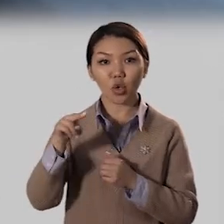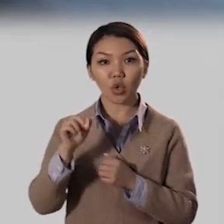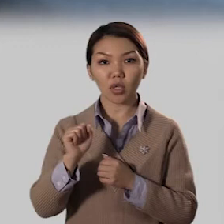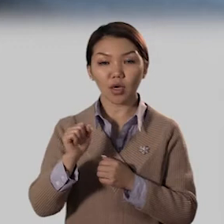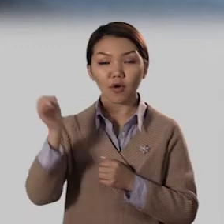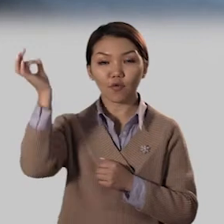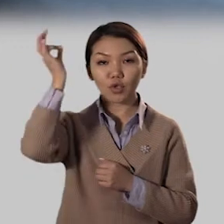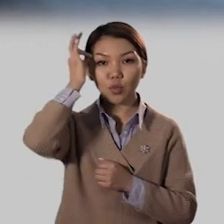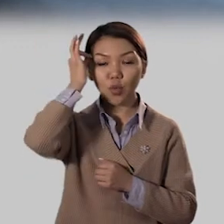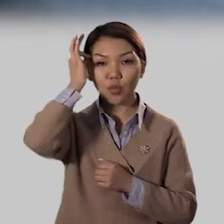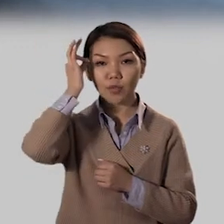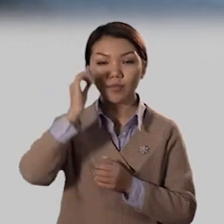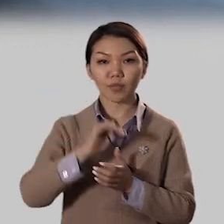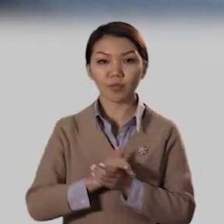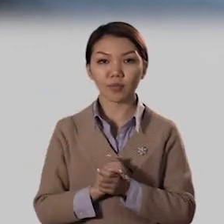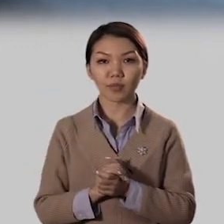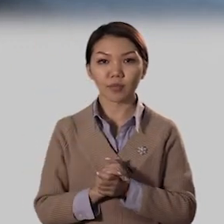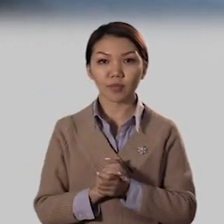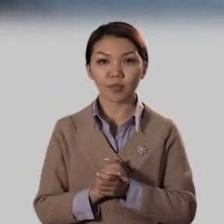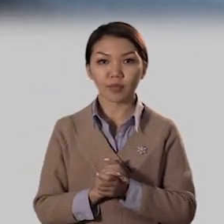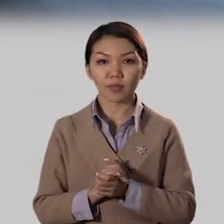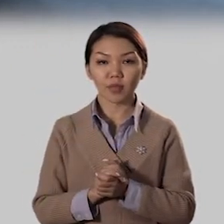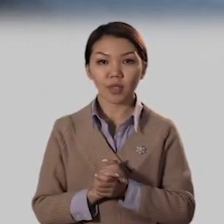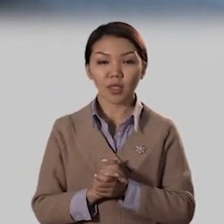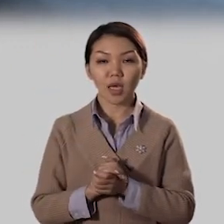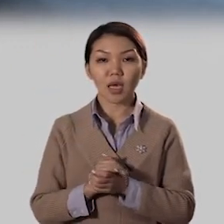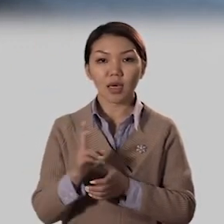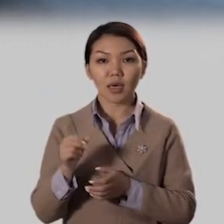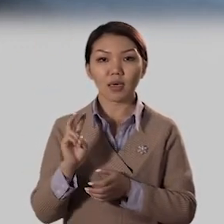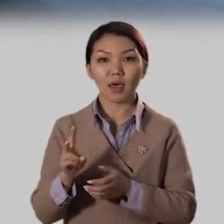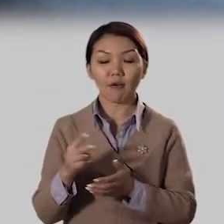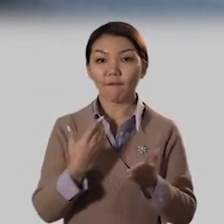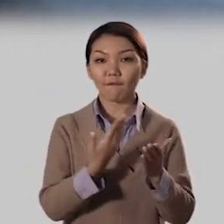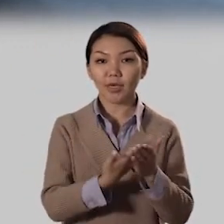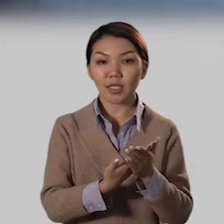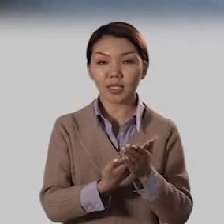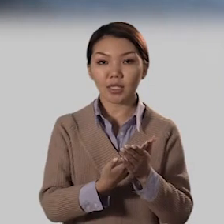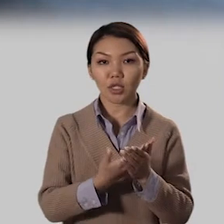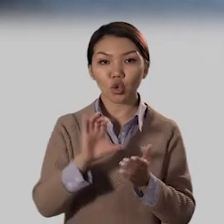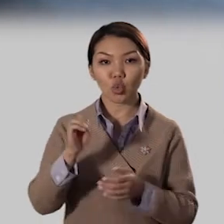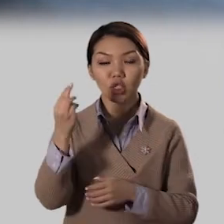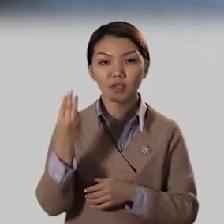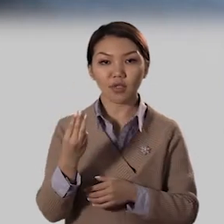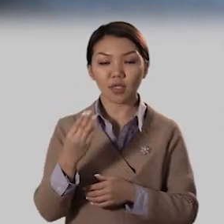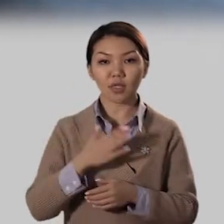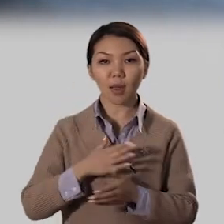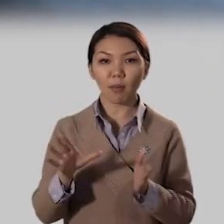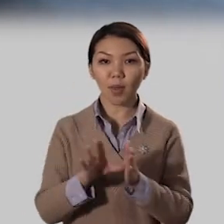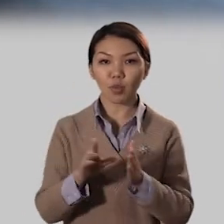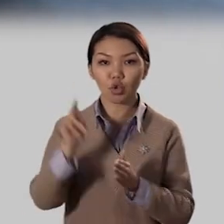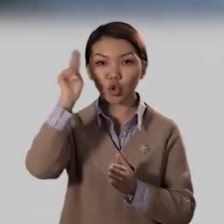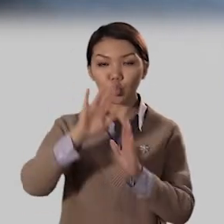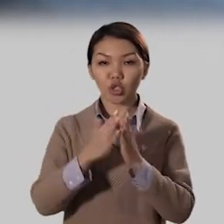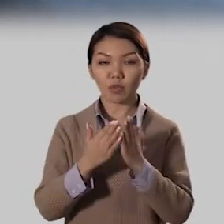вспомним морфологический портрет имени существительного нам в этом поможет учебник упражнение